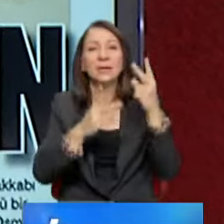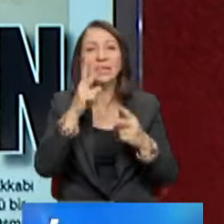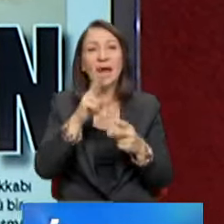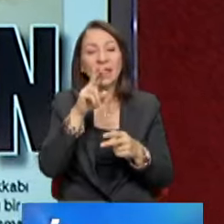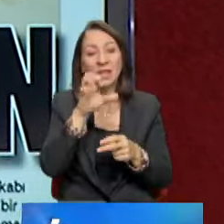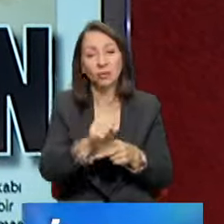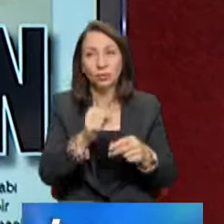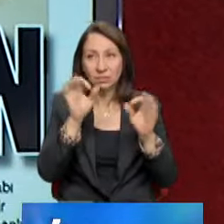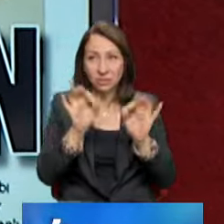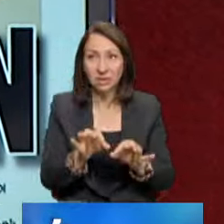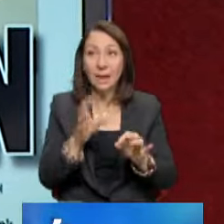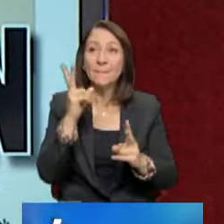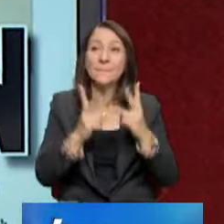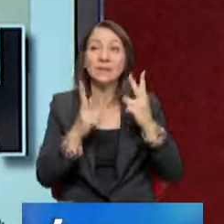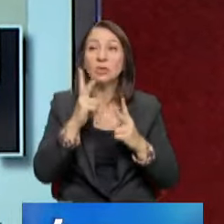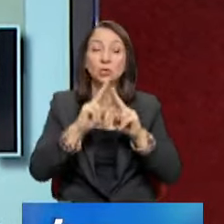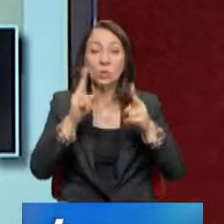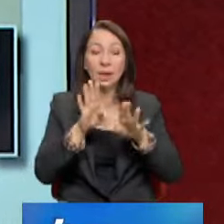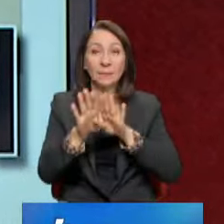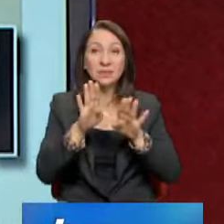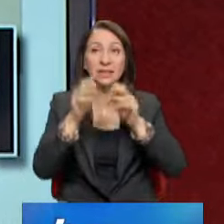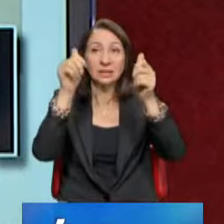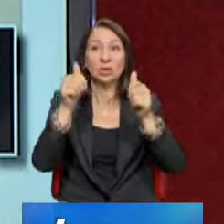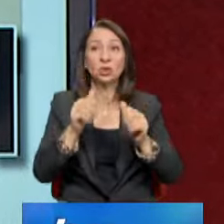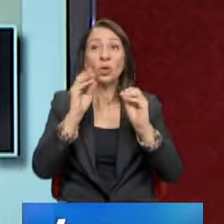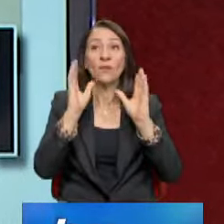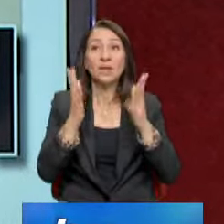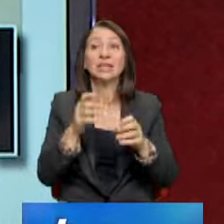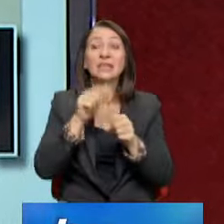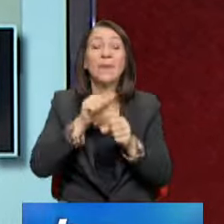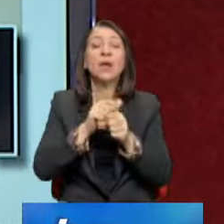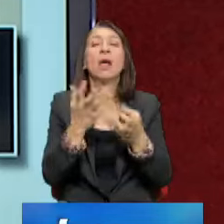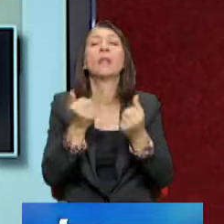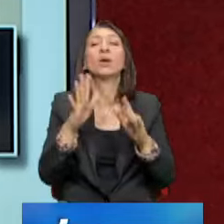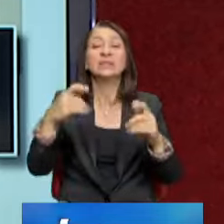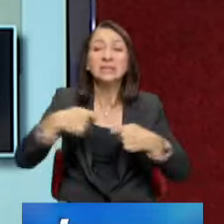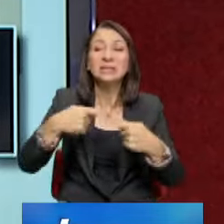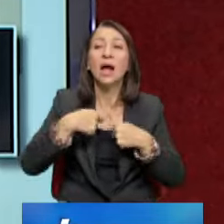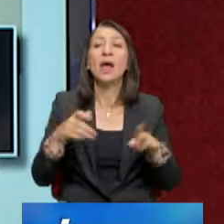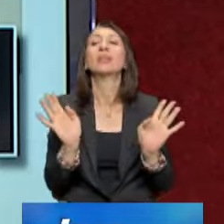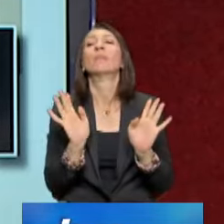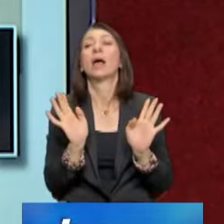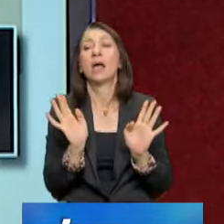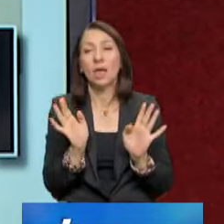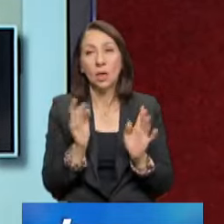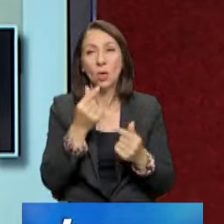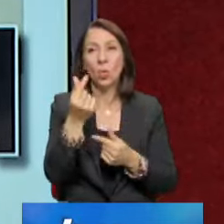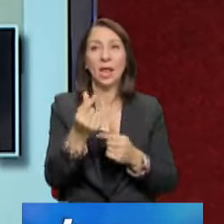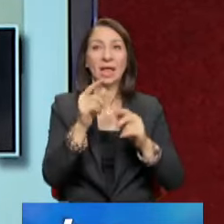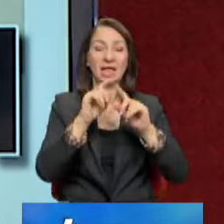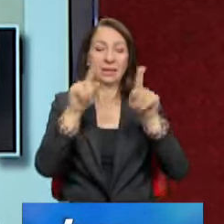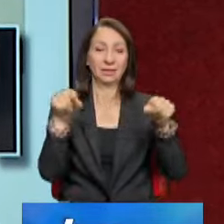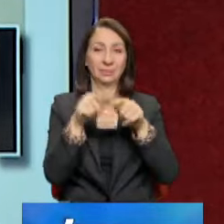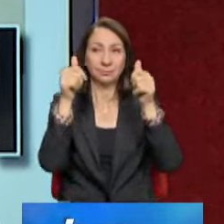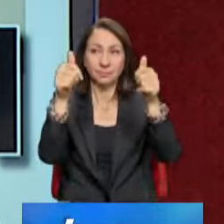randevulu sistem başlattı. Kimisi ise dükkan kapısına yoğunluktan tamir alamıyoruz. Lütfen ısrar etmeyin uyarı yazısını astı